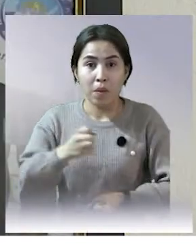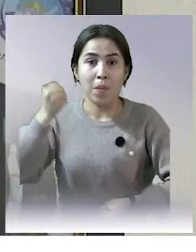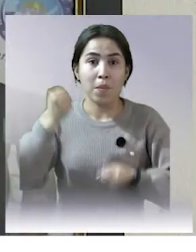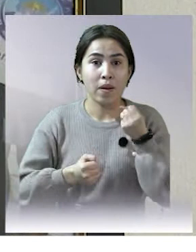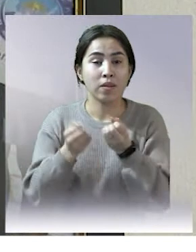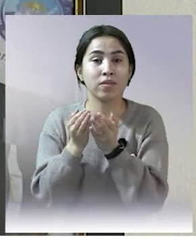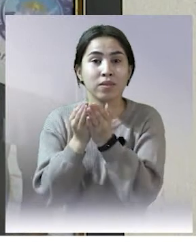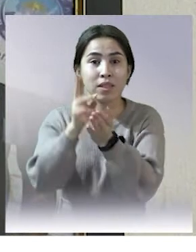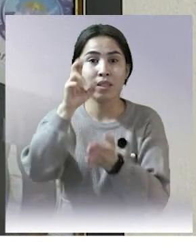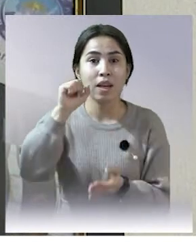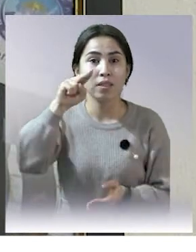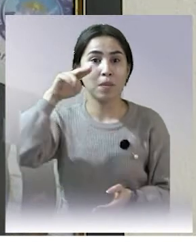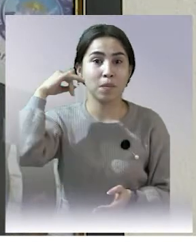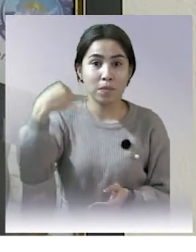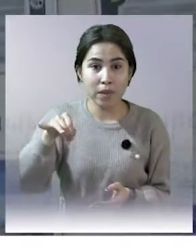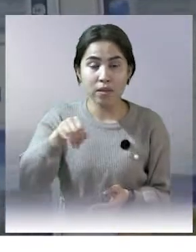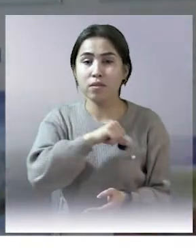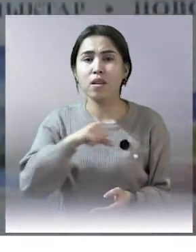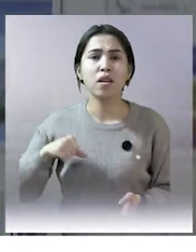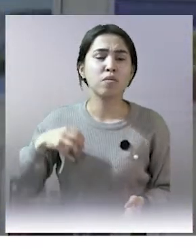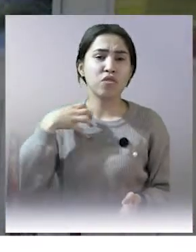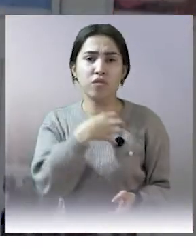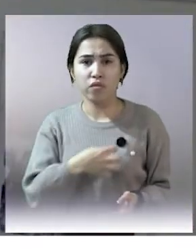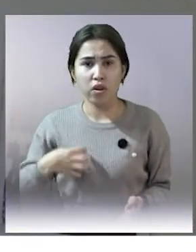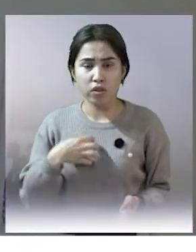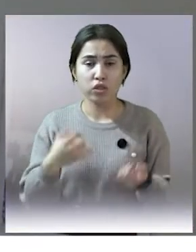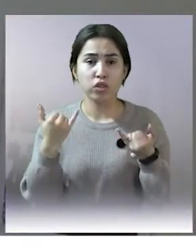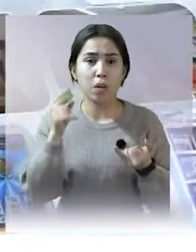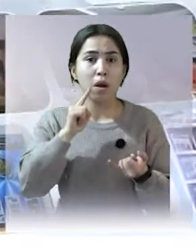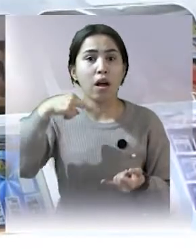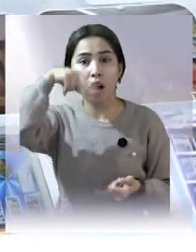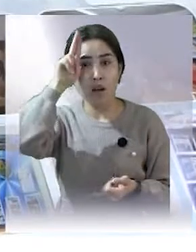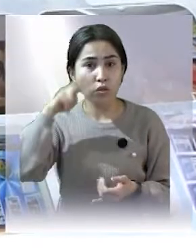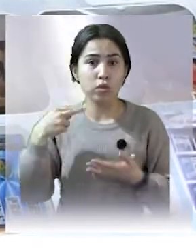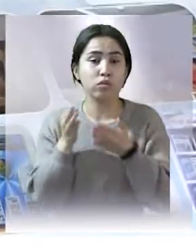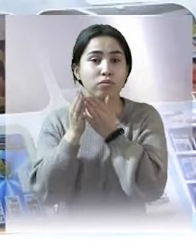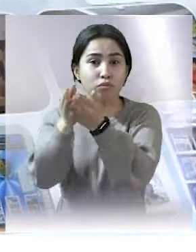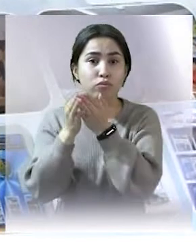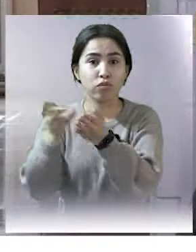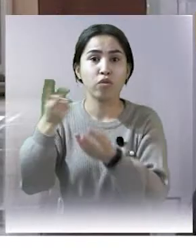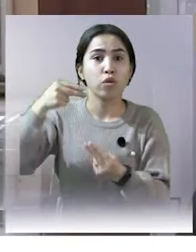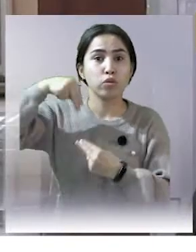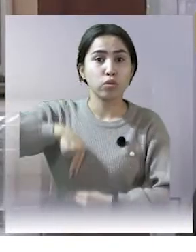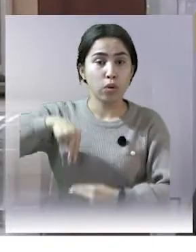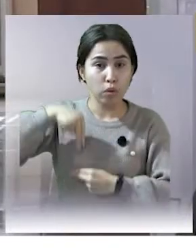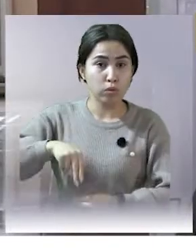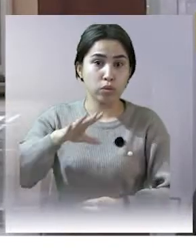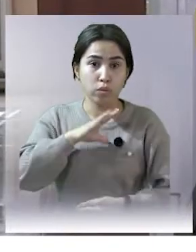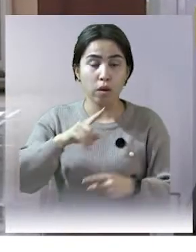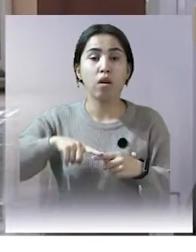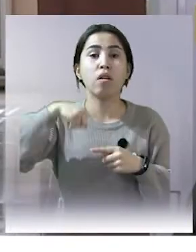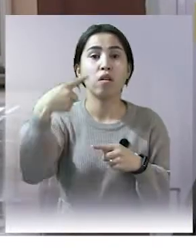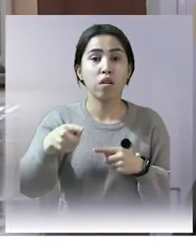алғандар саны 200-ге жоқ. Сонымен қатар 2013-2018 жылдар аралығында 2485 оқытушы